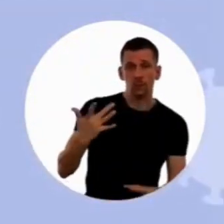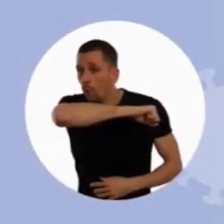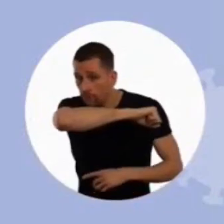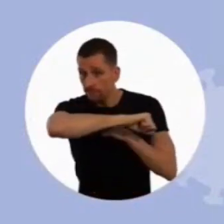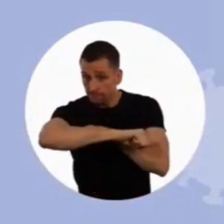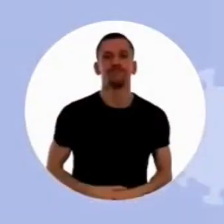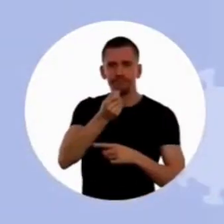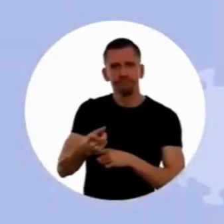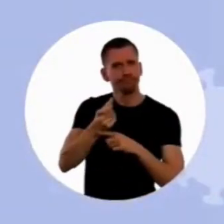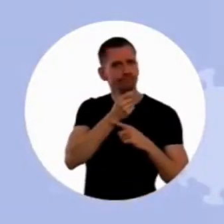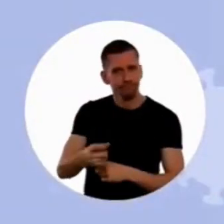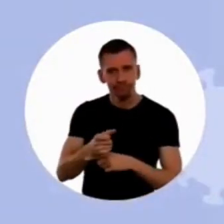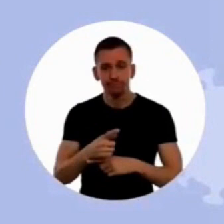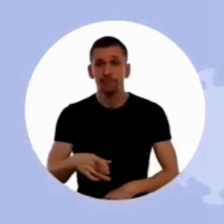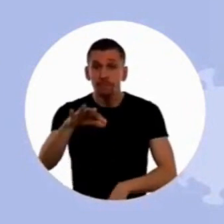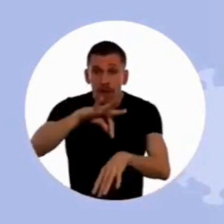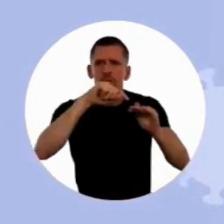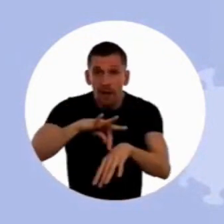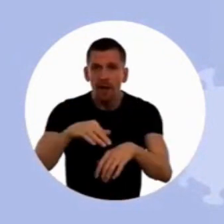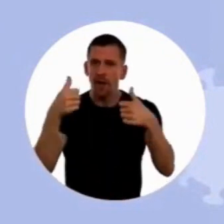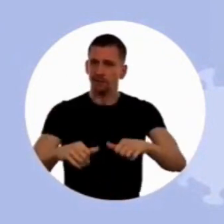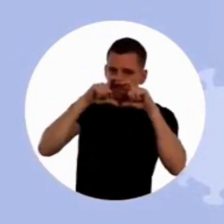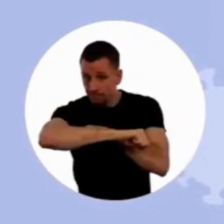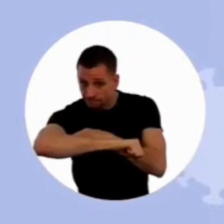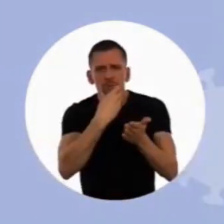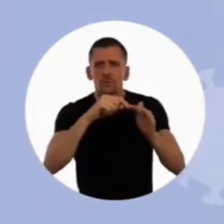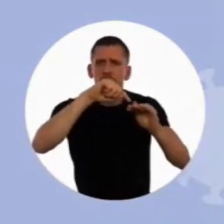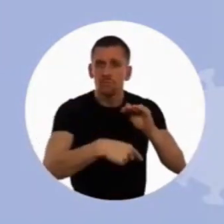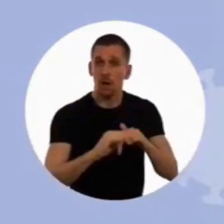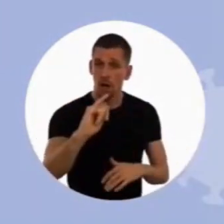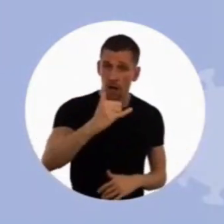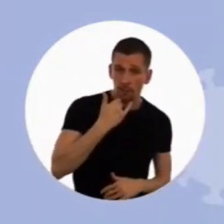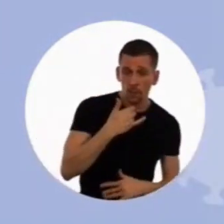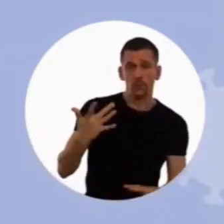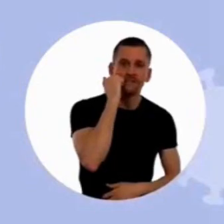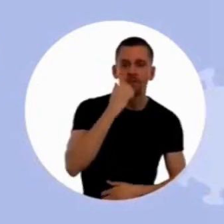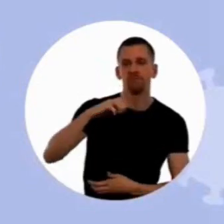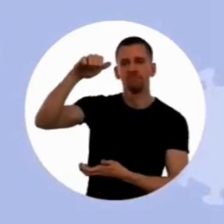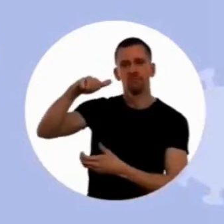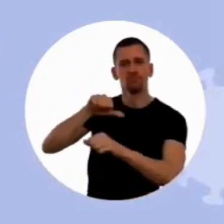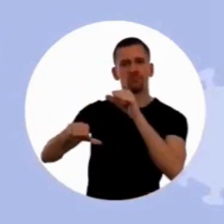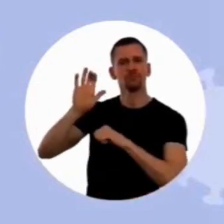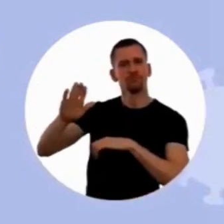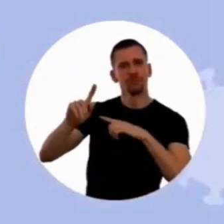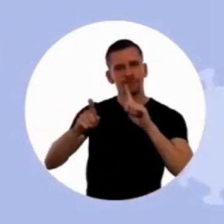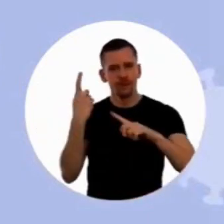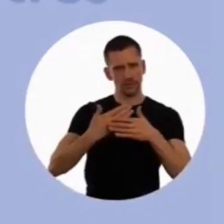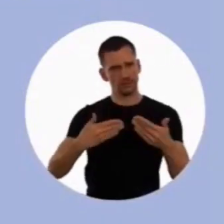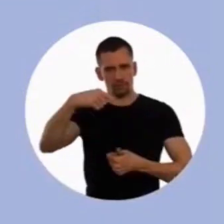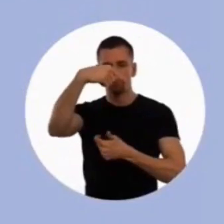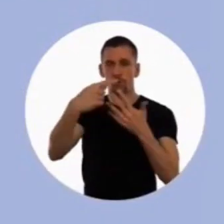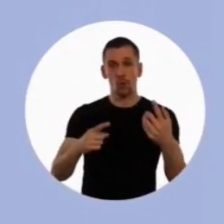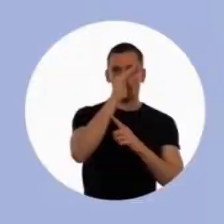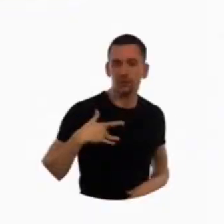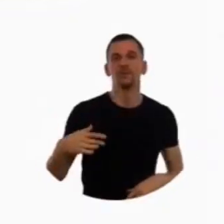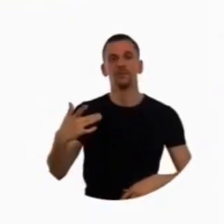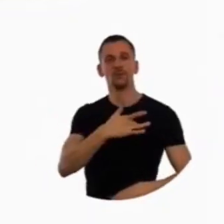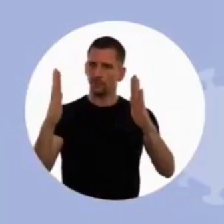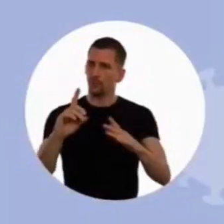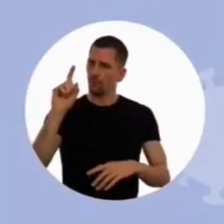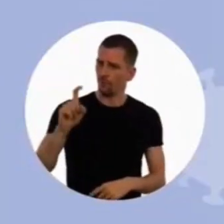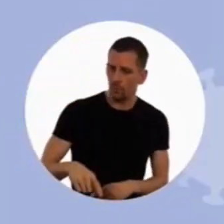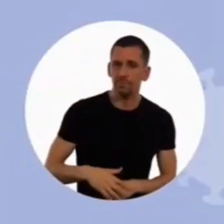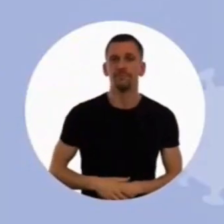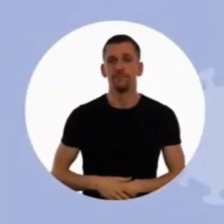personnes. Toussez dans des mouchoirs à usage unique puis mangez lait. Chez en présence d'autres personnes. Lavez-vous très régulièrement les mains pour vous protéger du